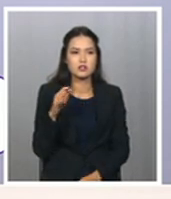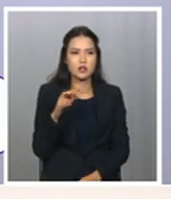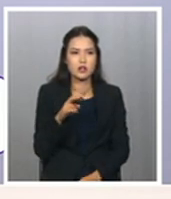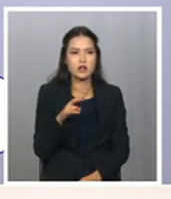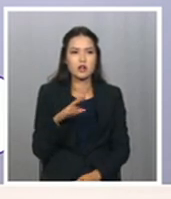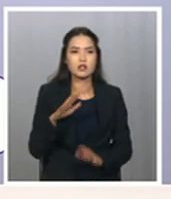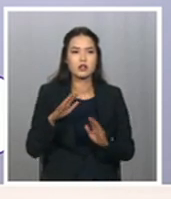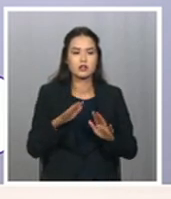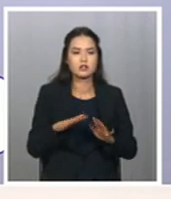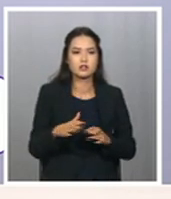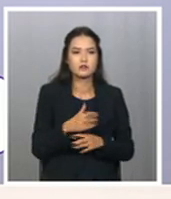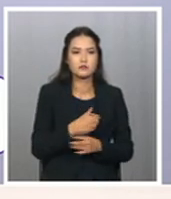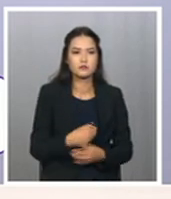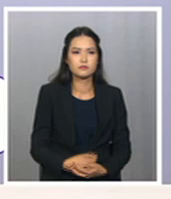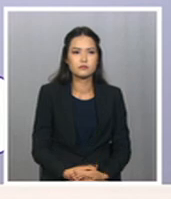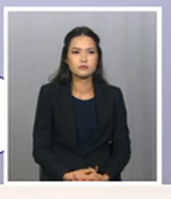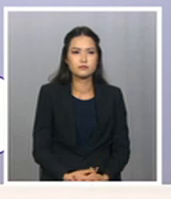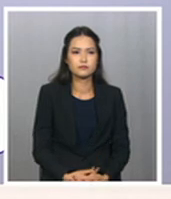ықпалы.